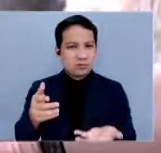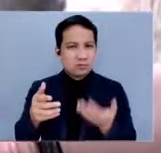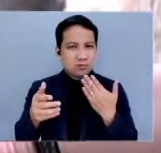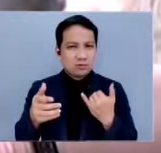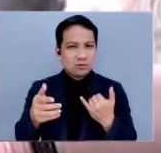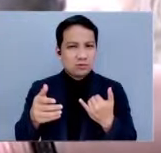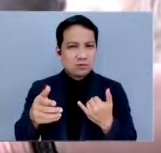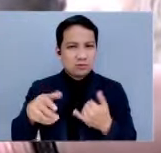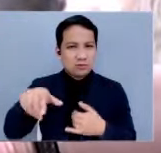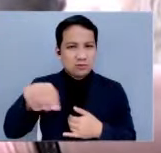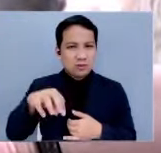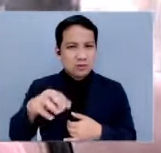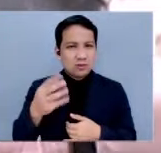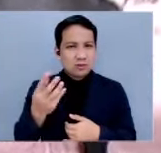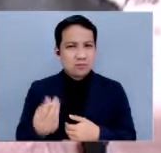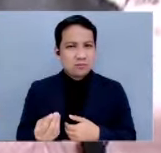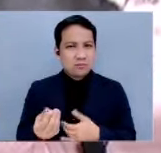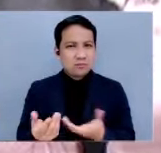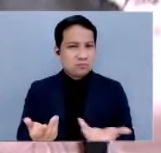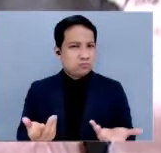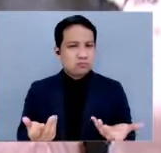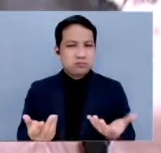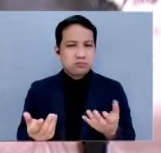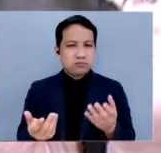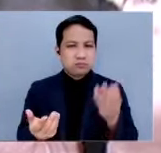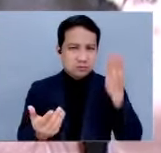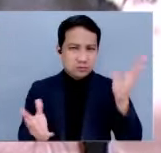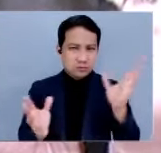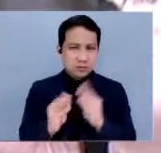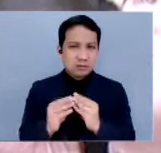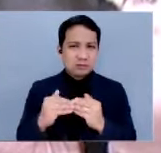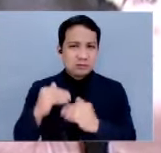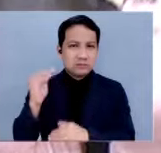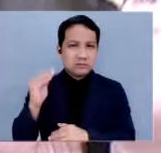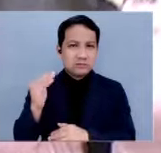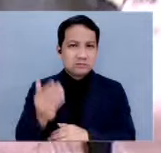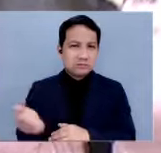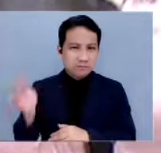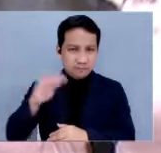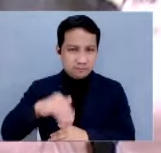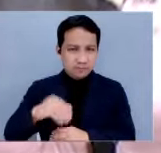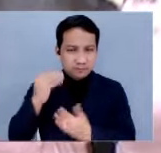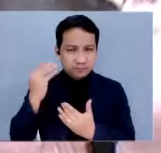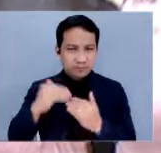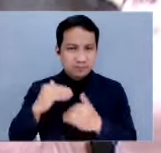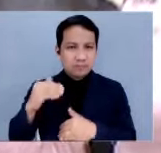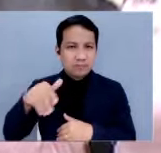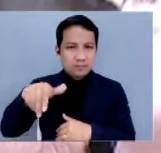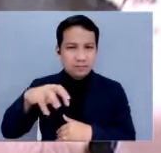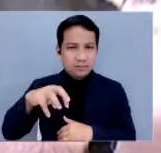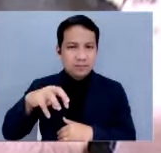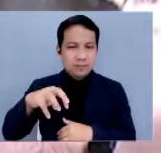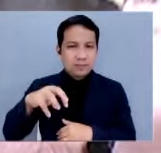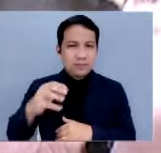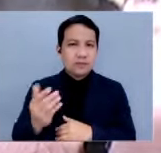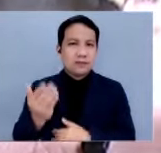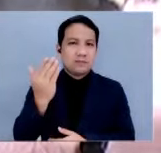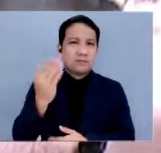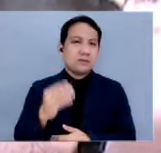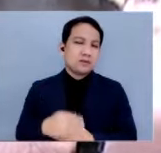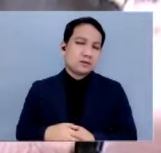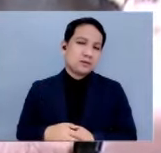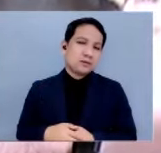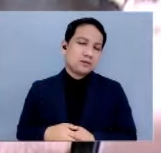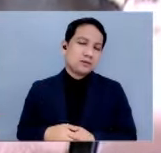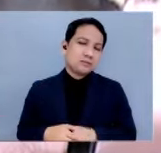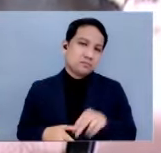ma'am. Tapos hanggang maghapon 'yon, nalakas lang siya sa madaling araw. 'Yun.